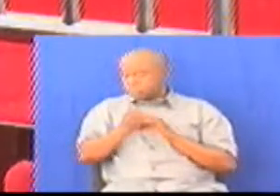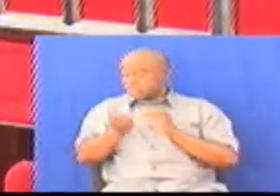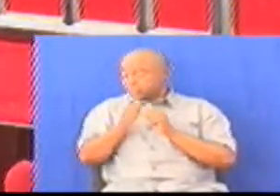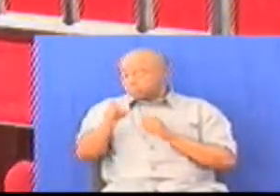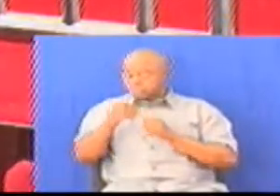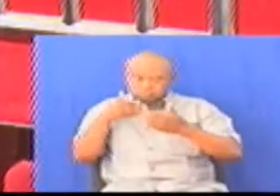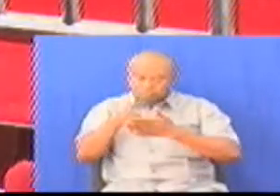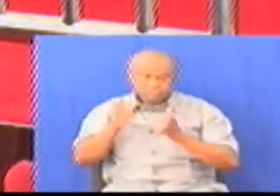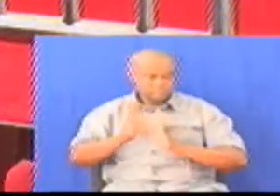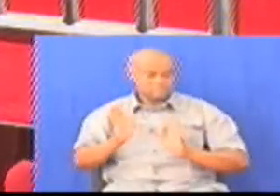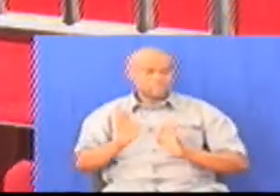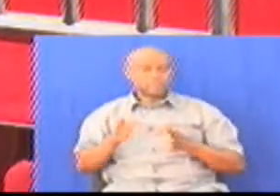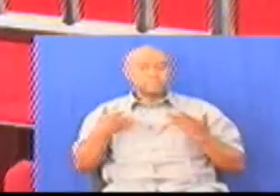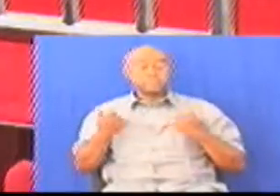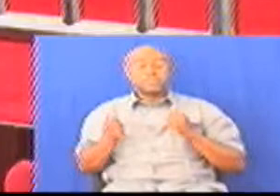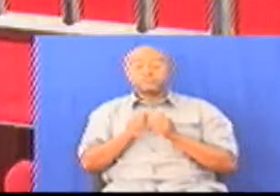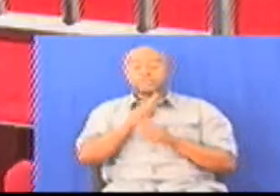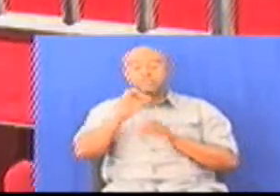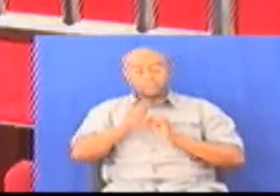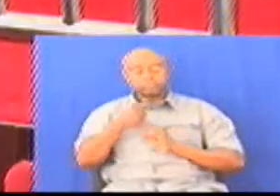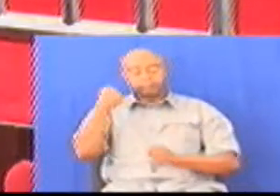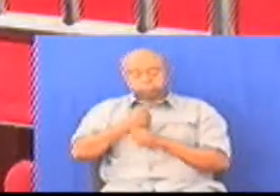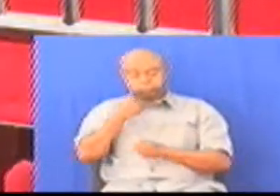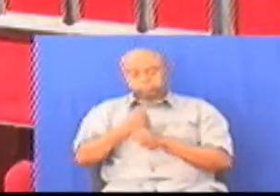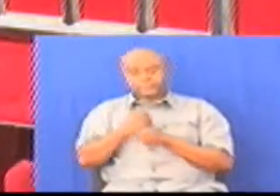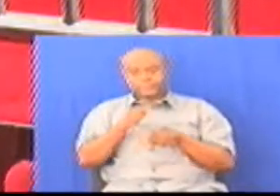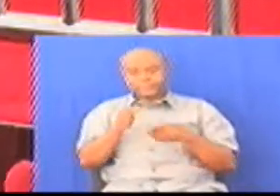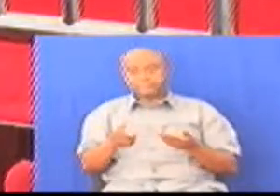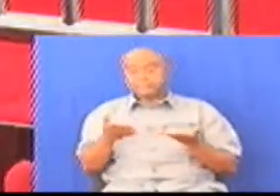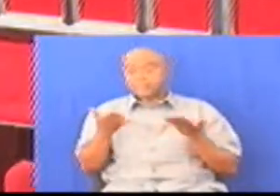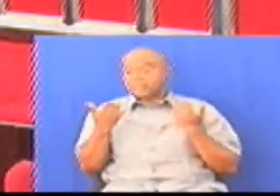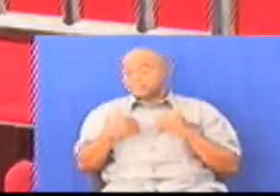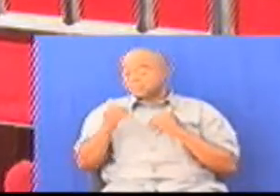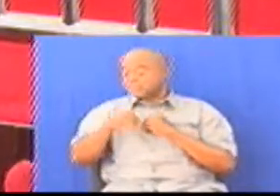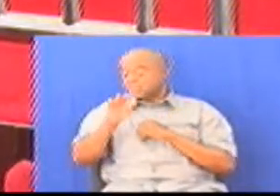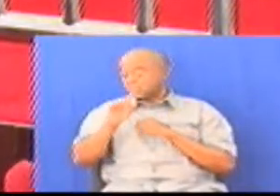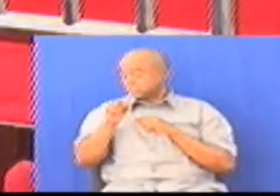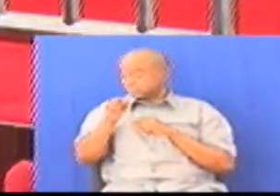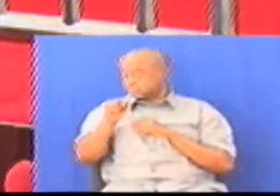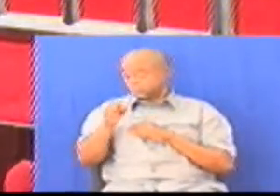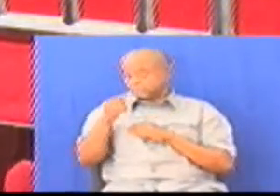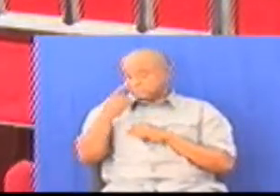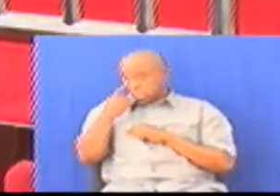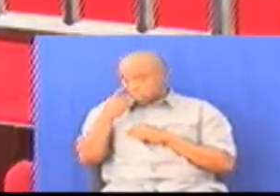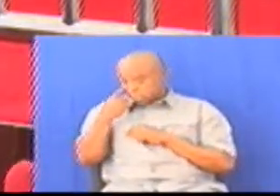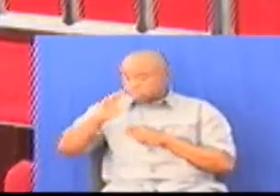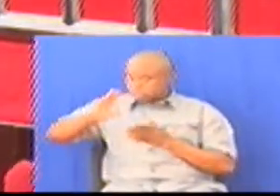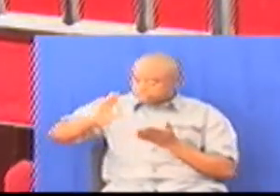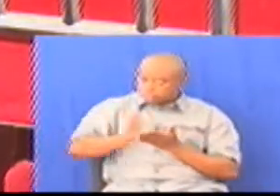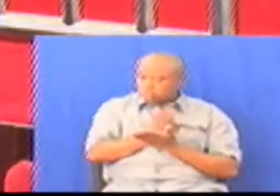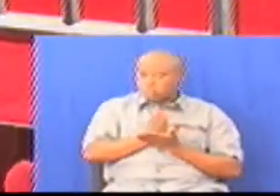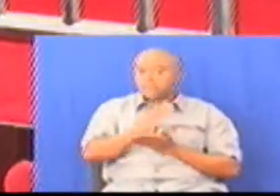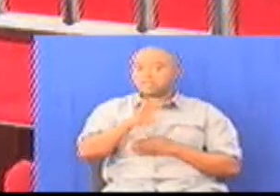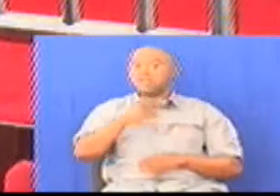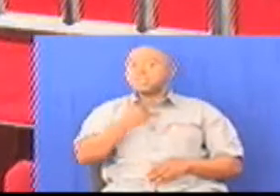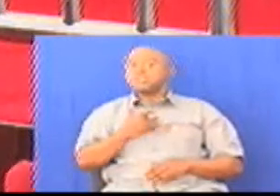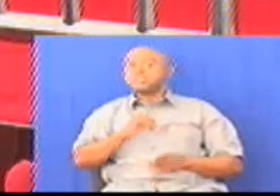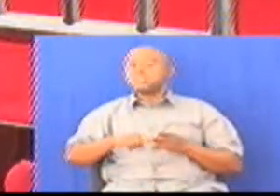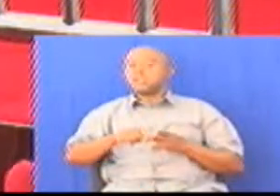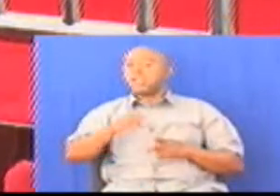kikakwama. Kama swala hilo litashughulikiwa Mheshimiwa Spika, basi itakuwa kwenye itaondoa ile hisia na